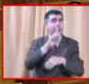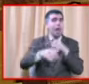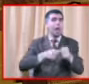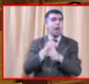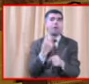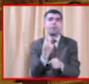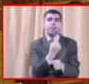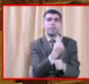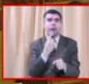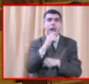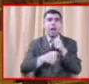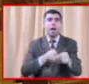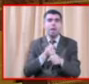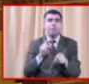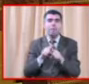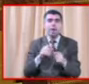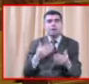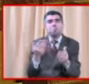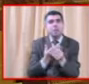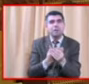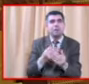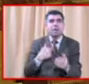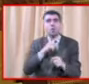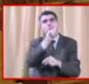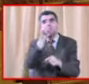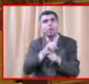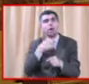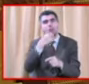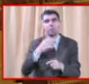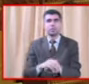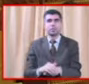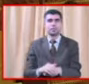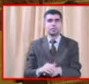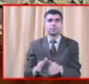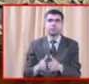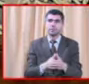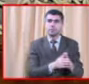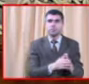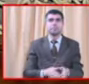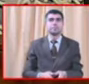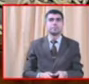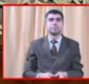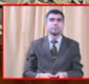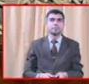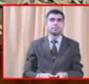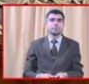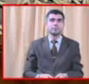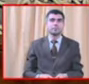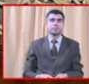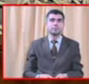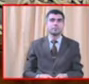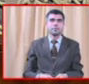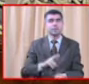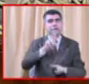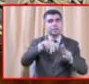حنا في راس السنه، بغينا غير نسولك فين وصل بلا ما ندخل في المسائل الاخرى. وشكرا. هل هناك من تعقيب اضافي اخر؟ الكلمه